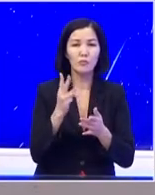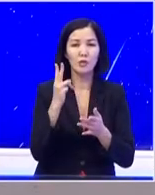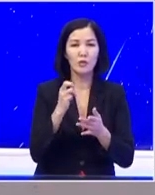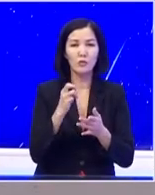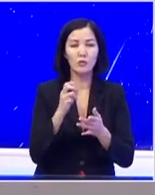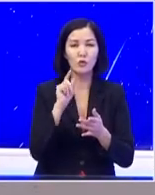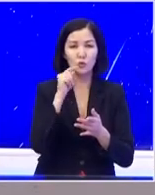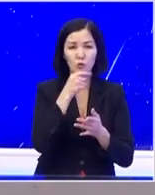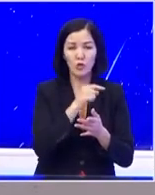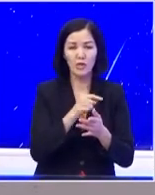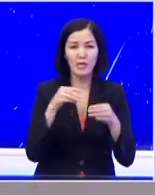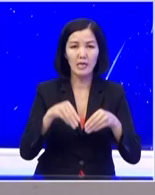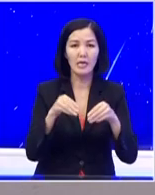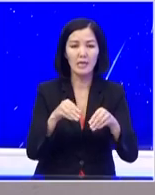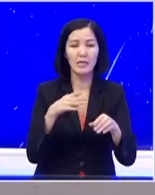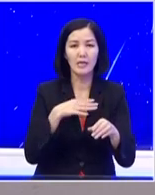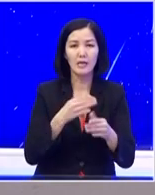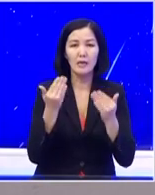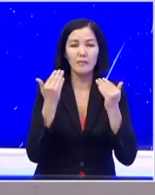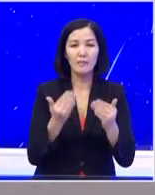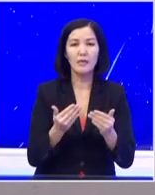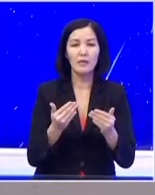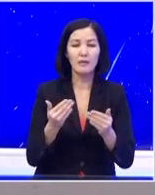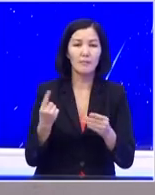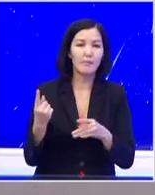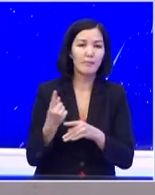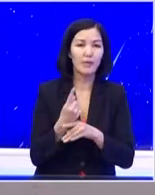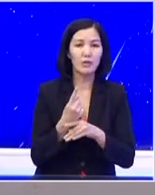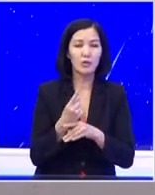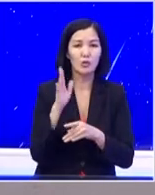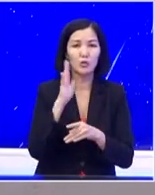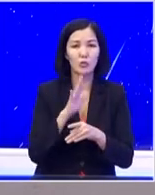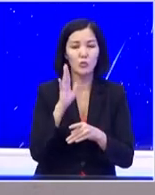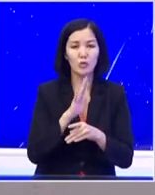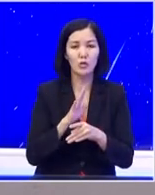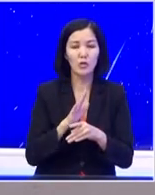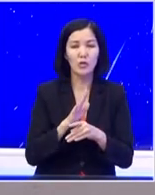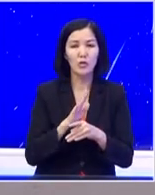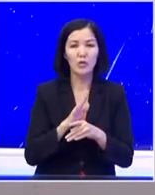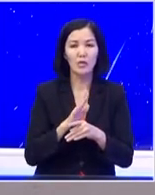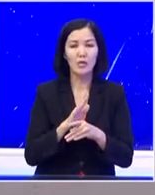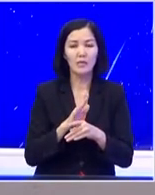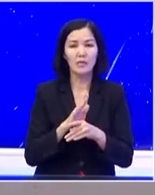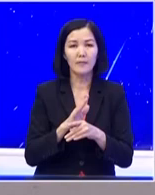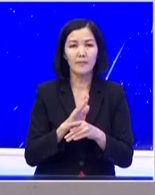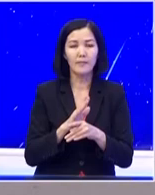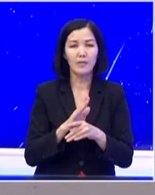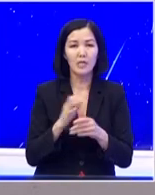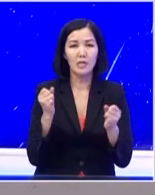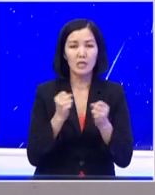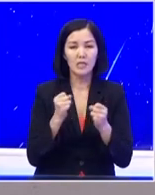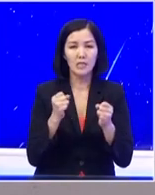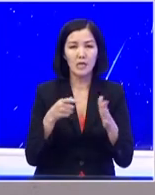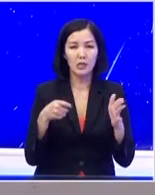жүгер егісі егіліп, биылғы жылға болды. Жүгерінің алғашқы суын ұстап атыр. Мына күзгі қысқа жемчөп